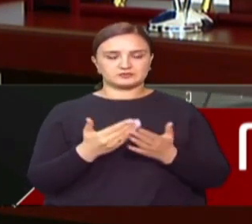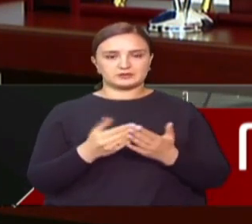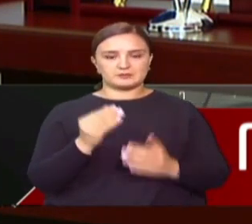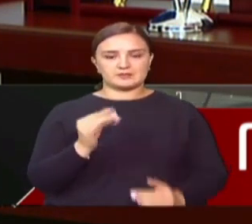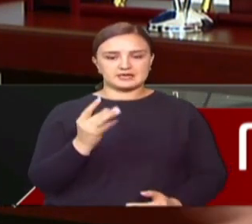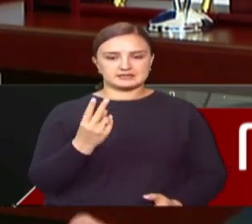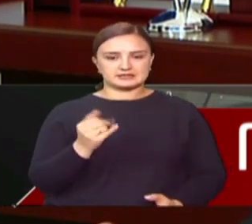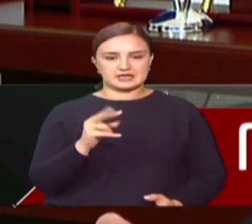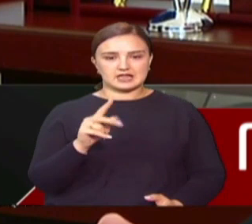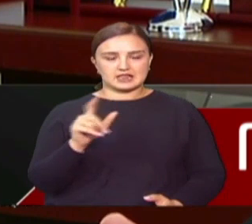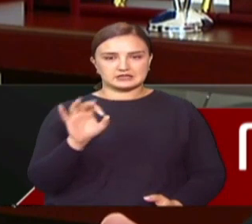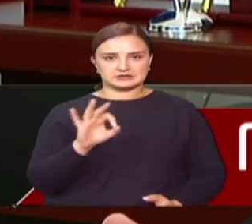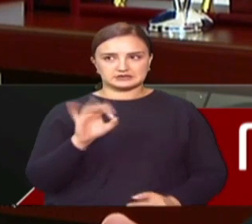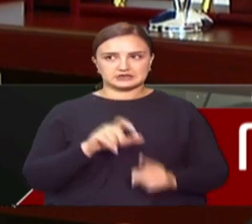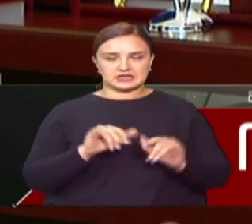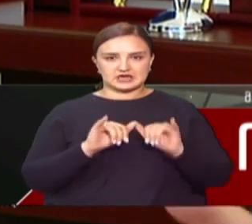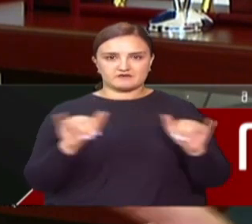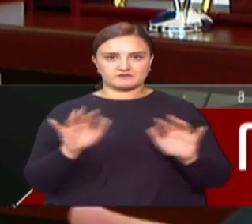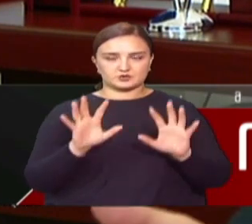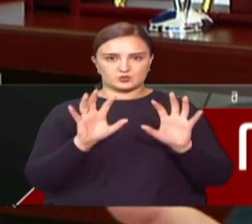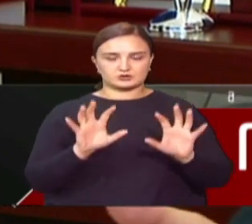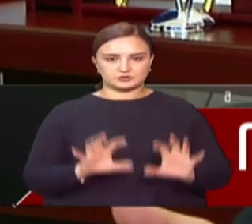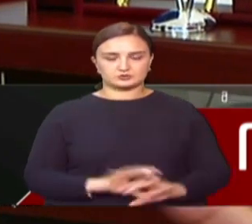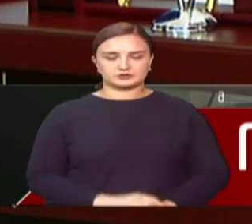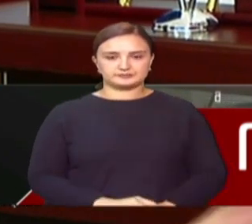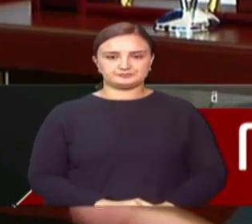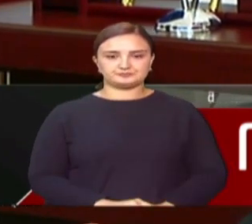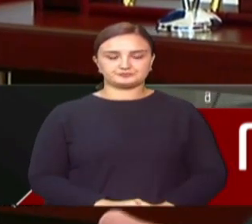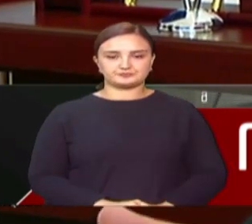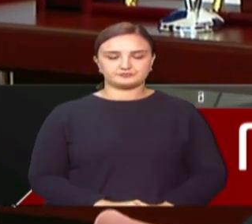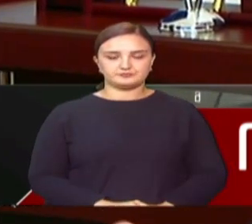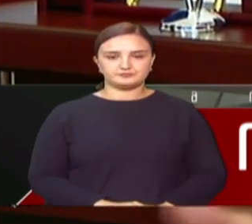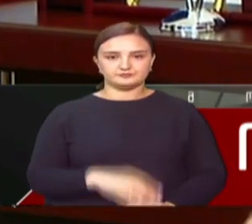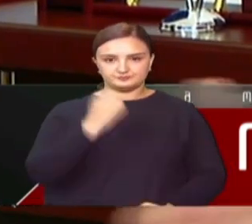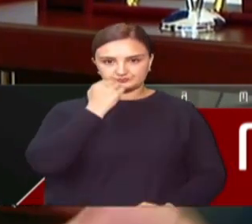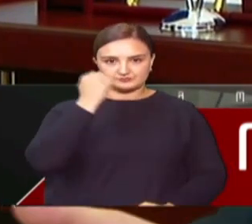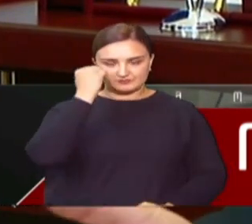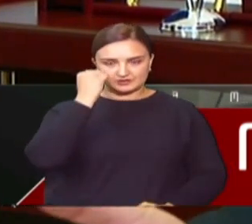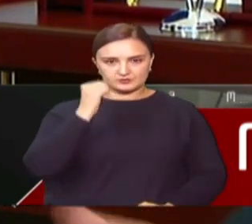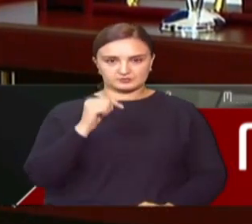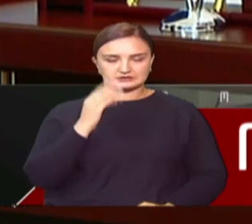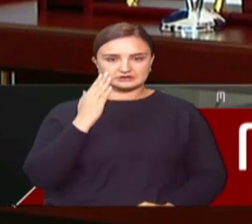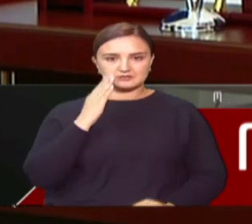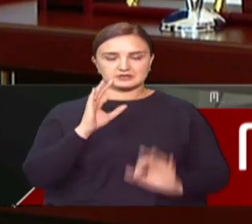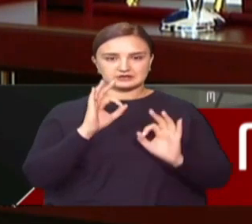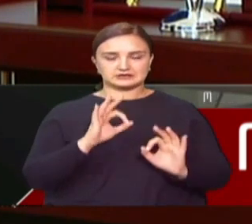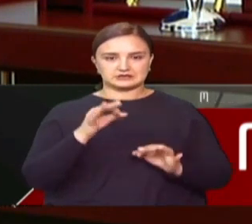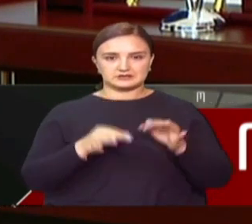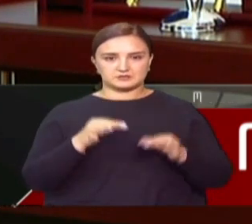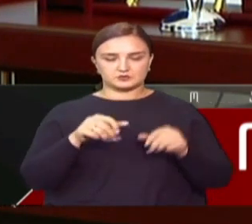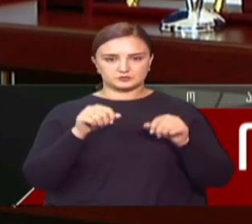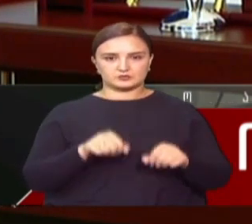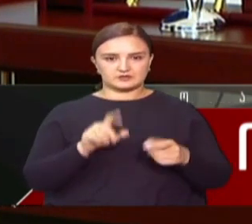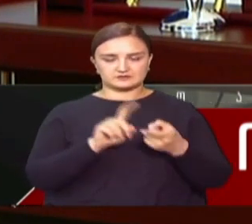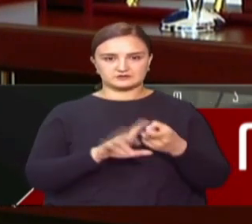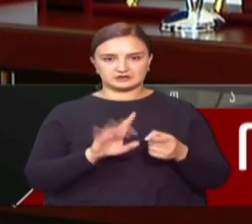ფარცხალაძის შემთხვევაზე აღარ გავავრცელოთ საქართველოს კონსტიტუცია და თქვათ რომ მაგალითად უდანაშაულობის პრეზუმფცია ან სამართლიანი სასამართლოს უფლება არ